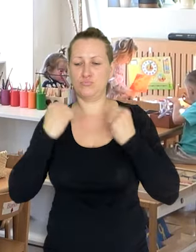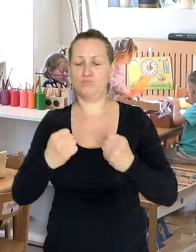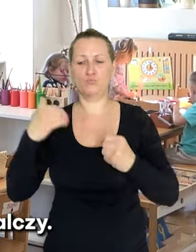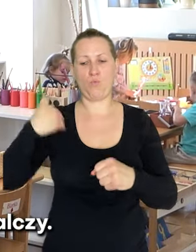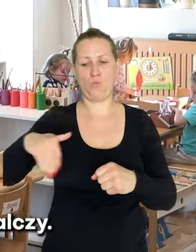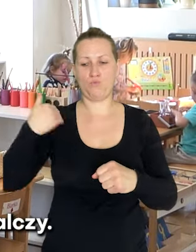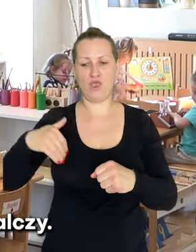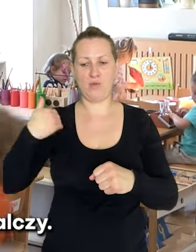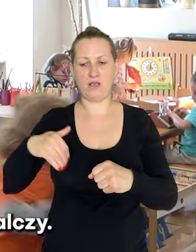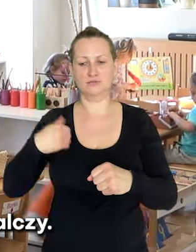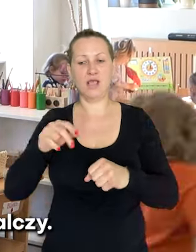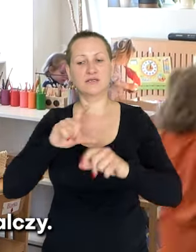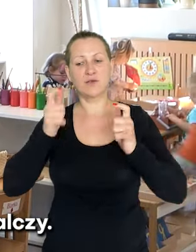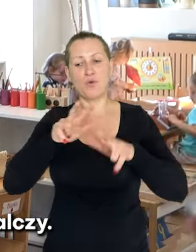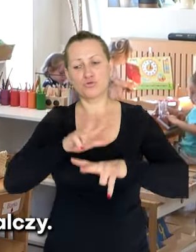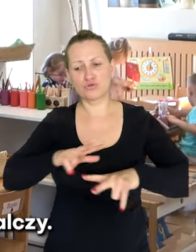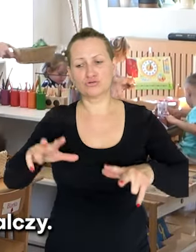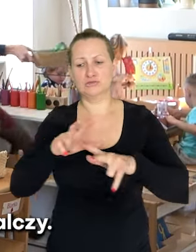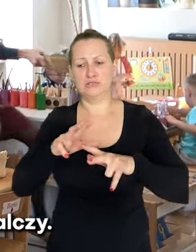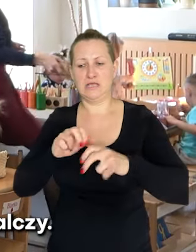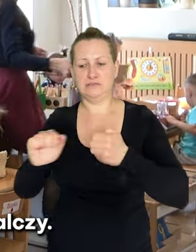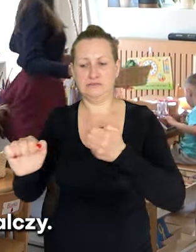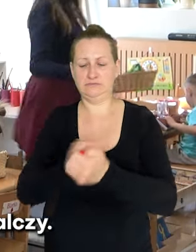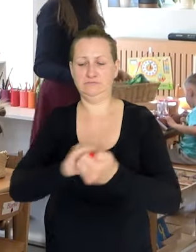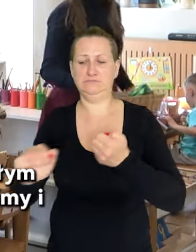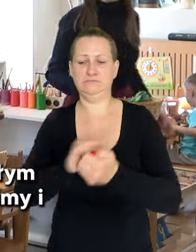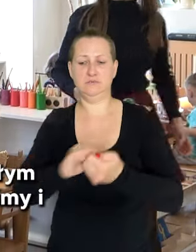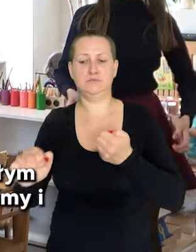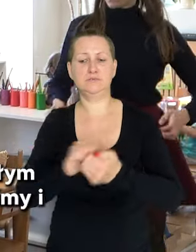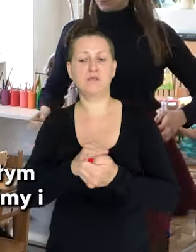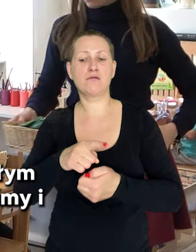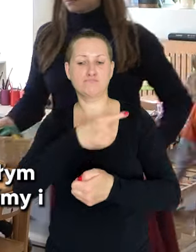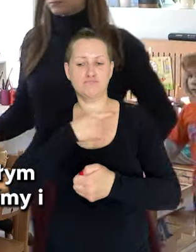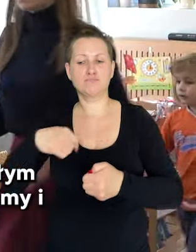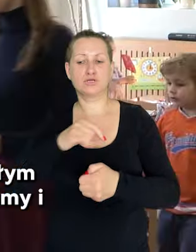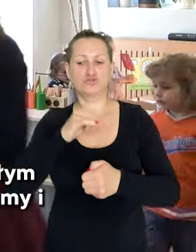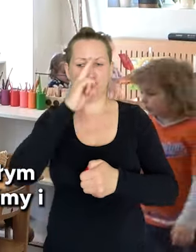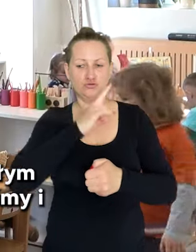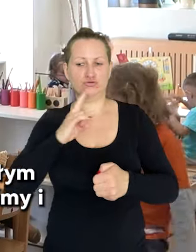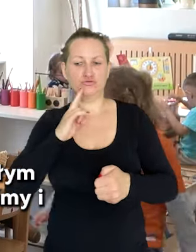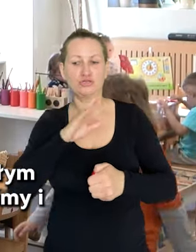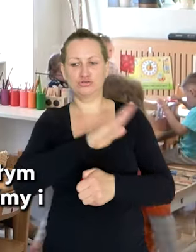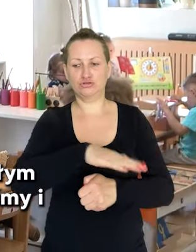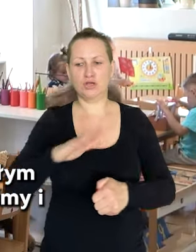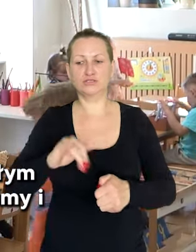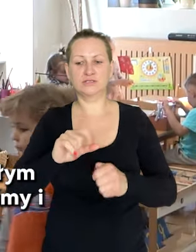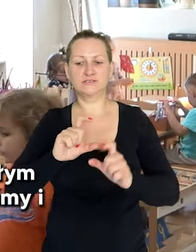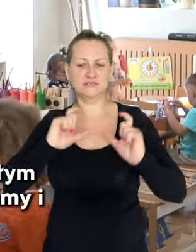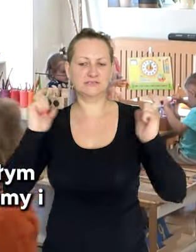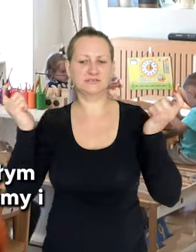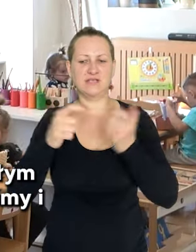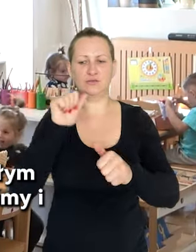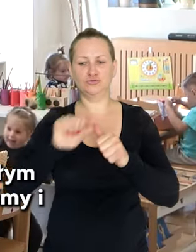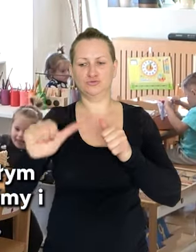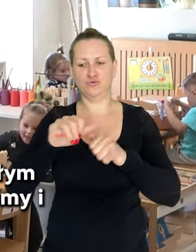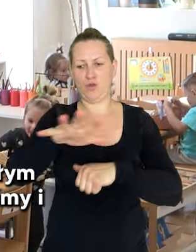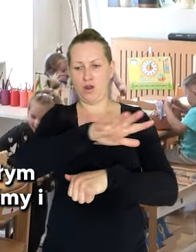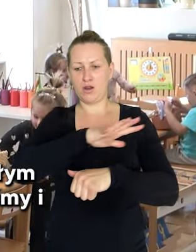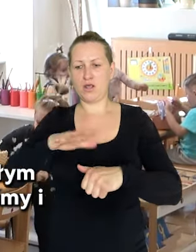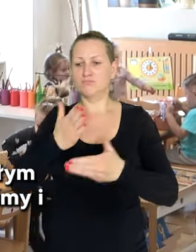białaczkę. Cała rodzina zmaga się z tą chorobą i walczy. My wraz z rodzicami, wraz z dziećmi, z całym